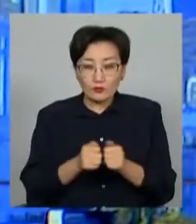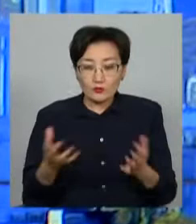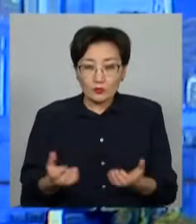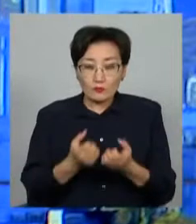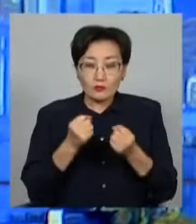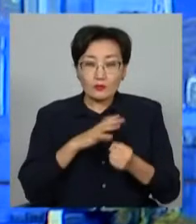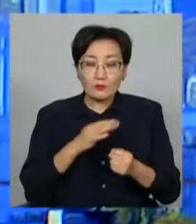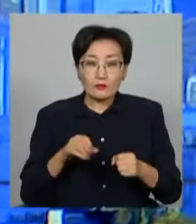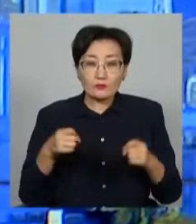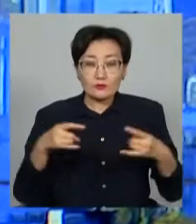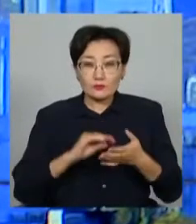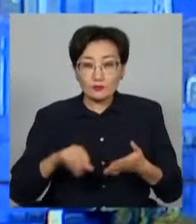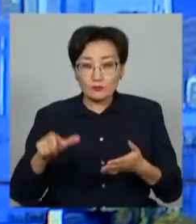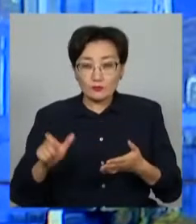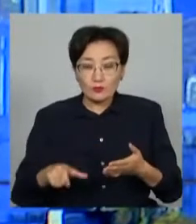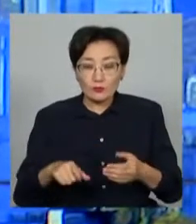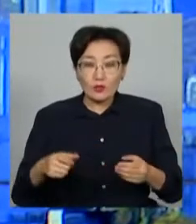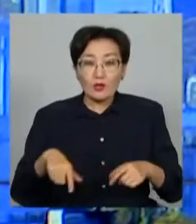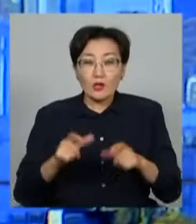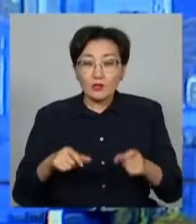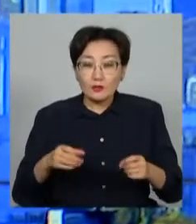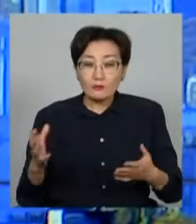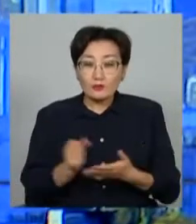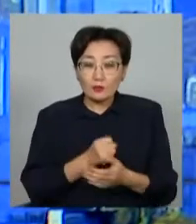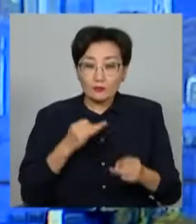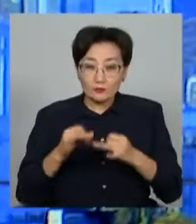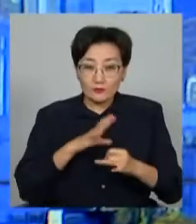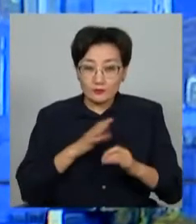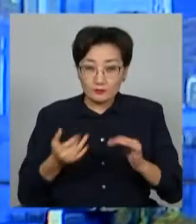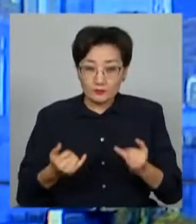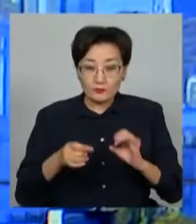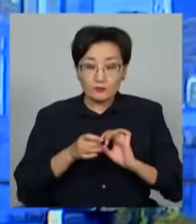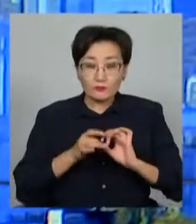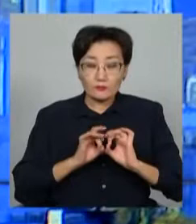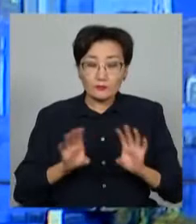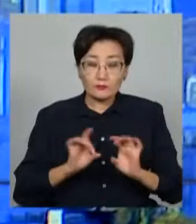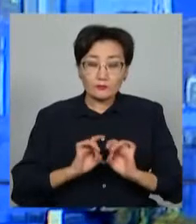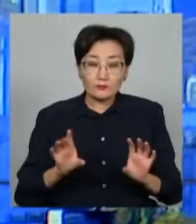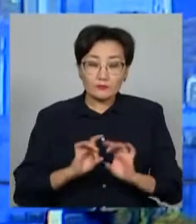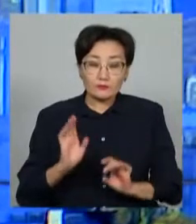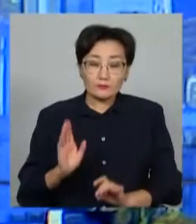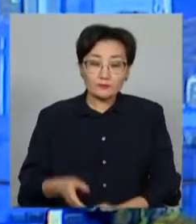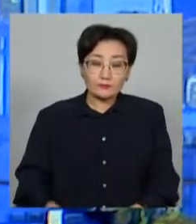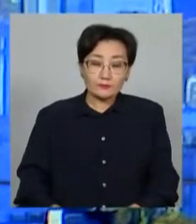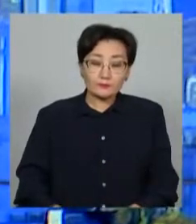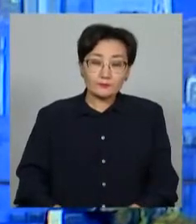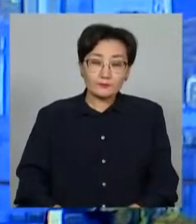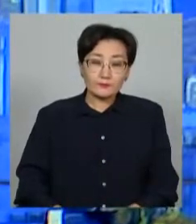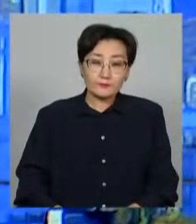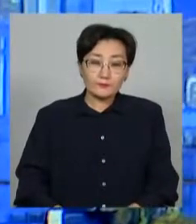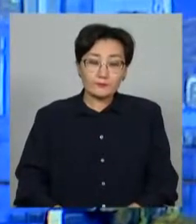қалған. Арна тілшілері жүрек жұтқан тұрғынды тауып, онымен тілдесіп қайтқан еді. Ендеше кезекті Оразай Нұртайдың сюжетіне берейік.